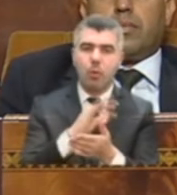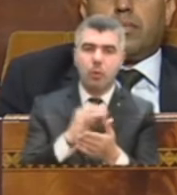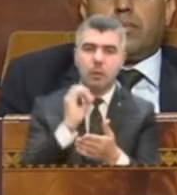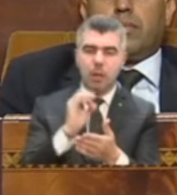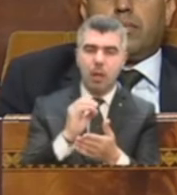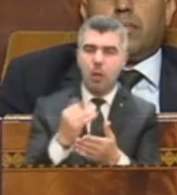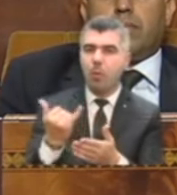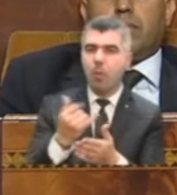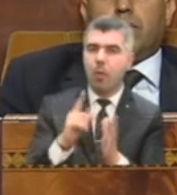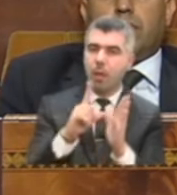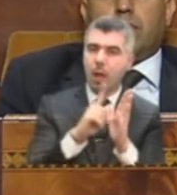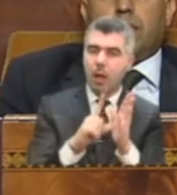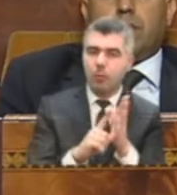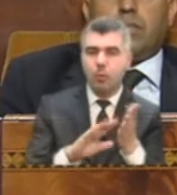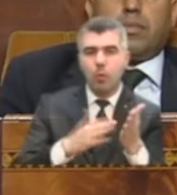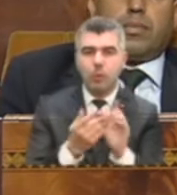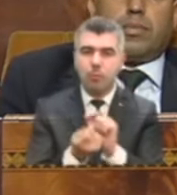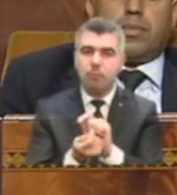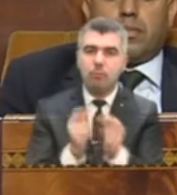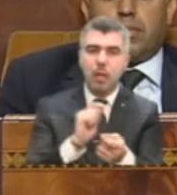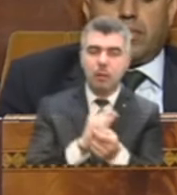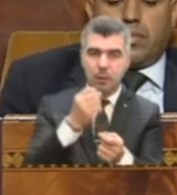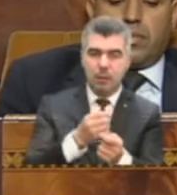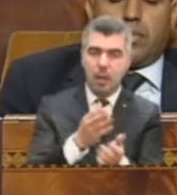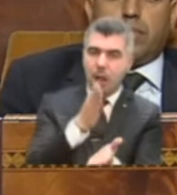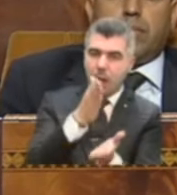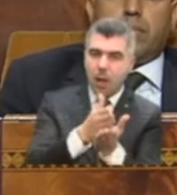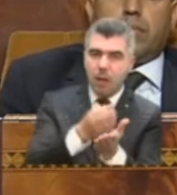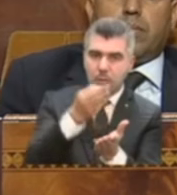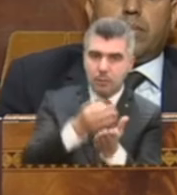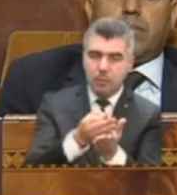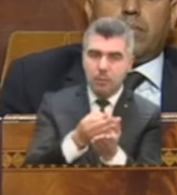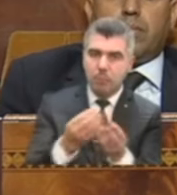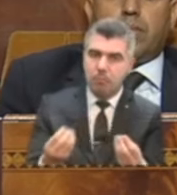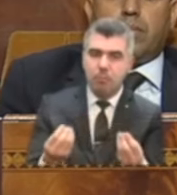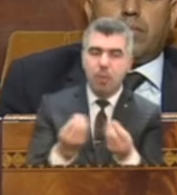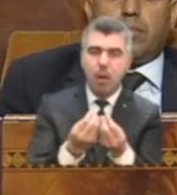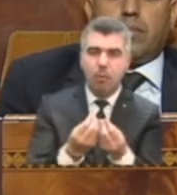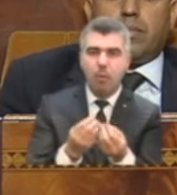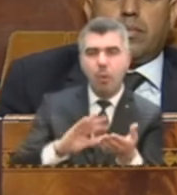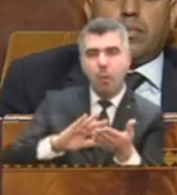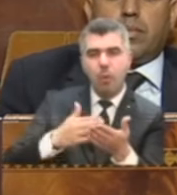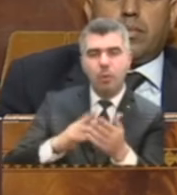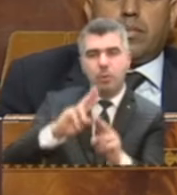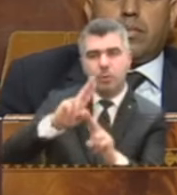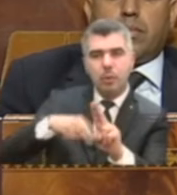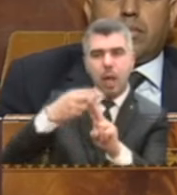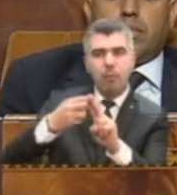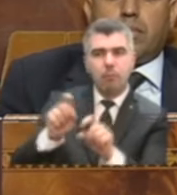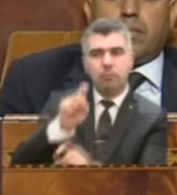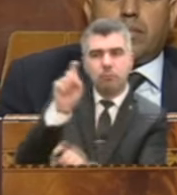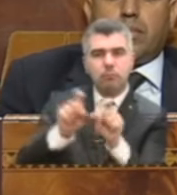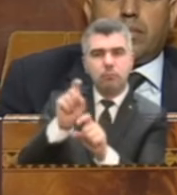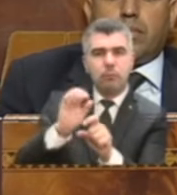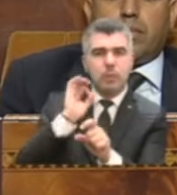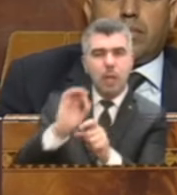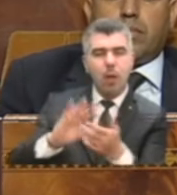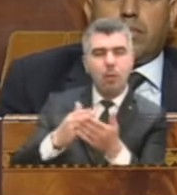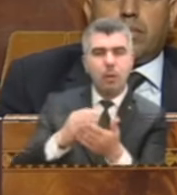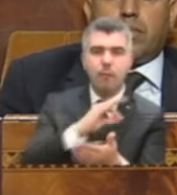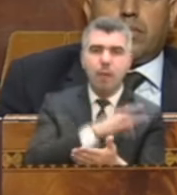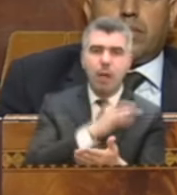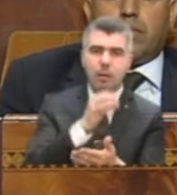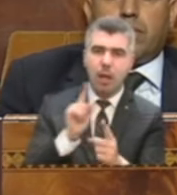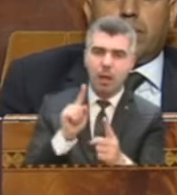تنظيميا وتشريعيا وفق منظور أساسه الحكامة المرفقية والتجاوب التلقائي مع حاجيات كل فئة من الفئات